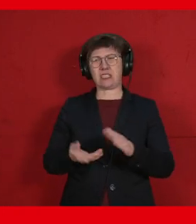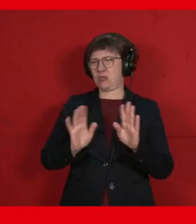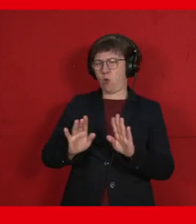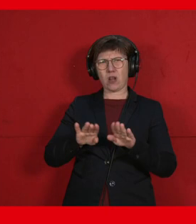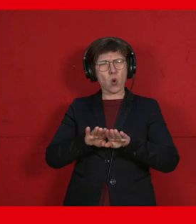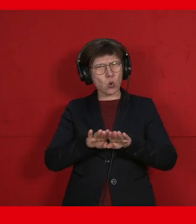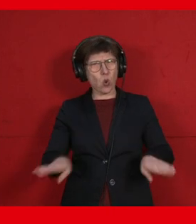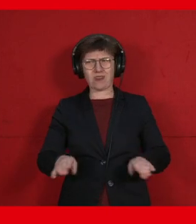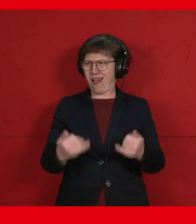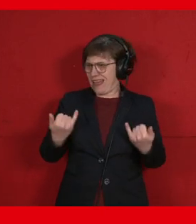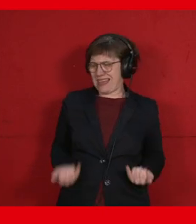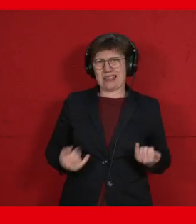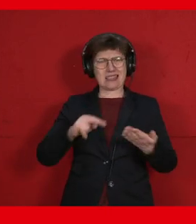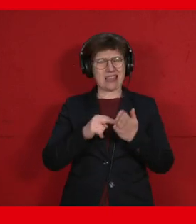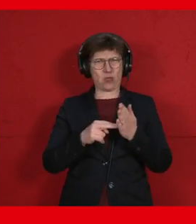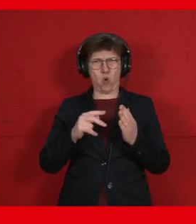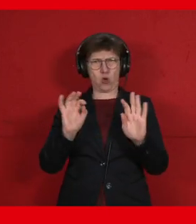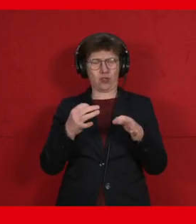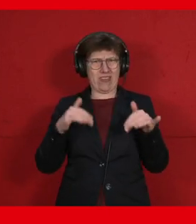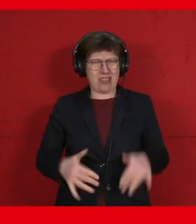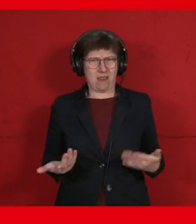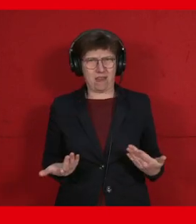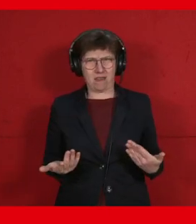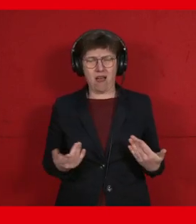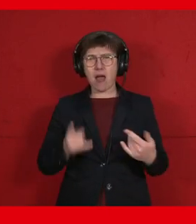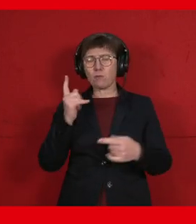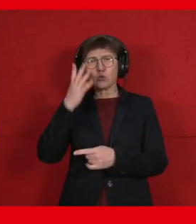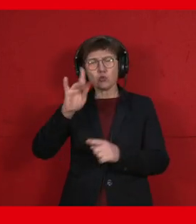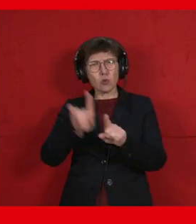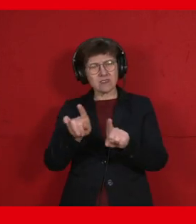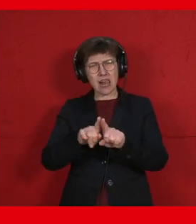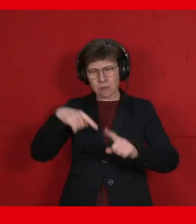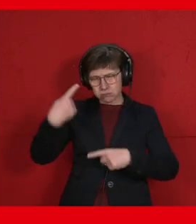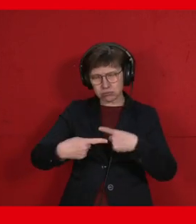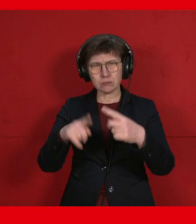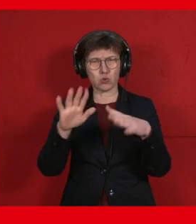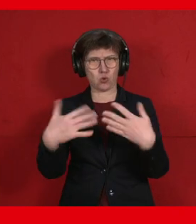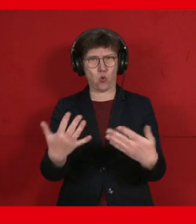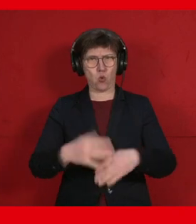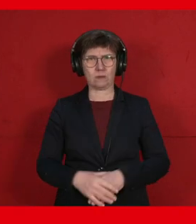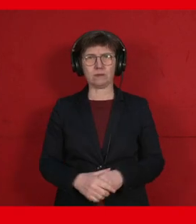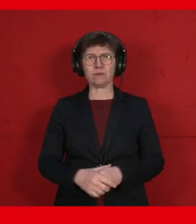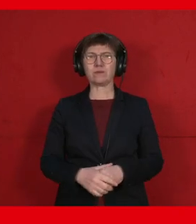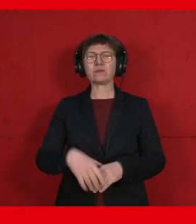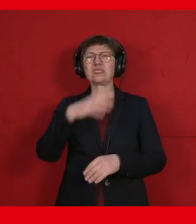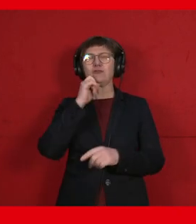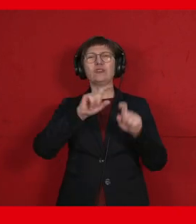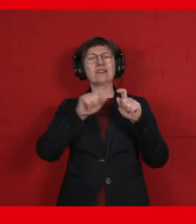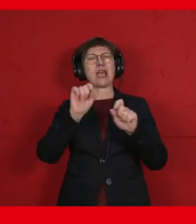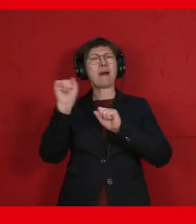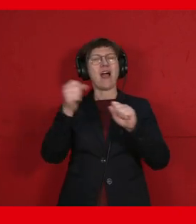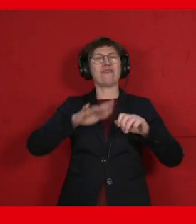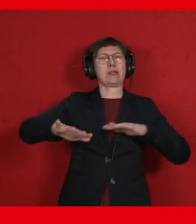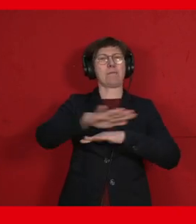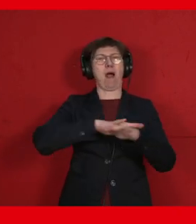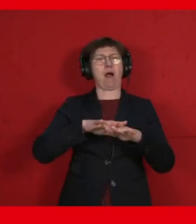die Grundlage unserer gegenwärtigen technologischen Fähigkeiten. Und das muss auch in Zukunft so sein. Ich würde noch mal bei diesen Windparks bleiben, weil ich glaube, das